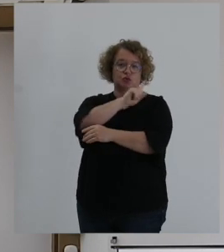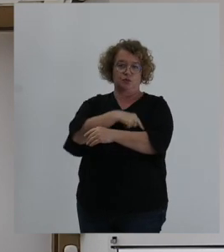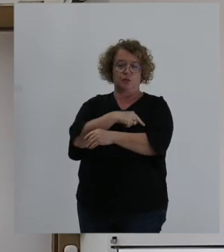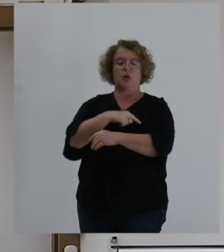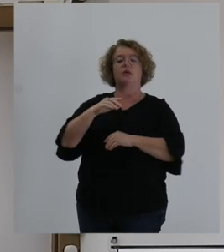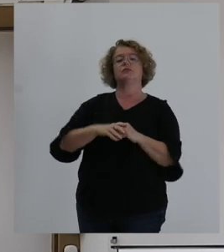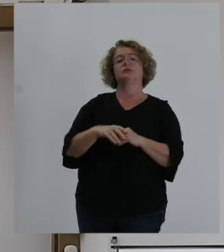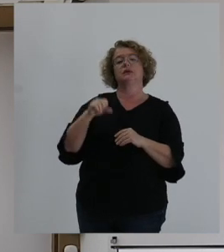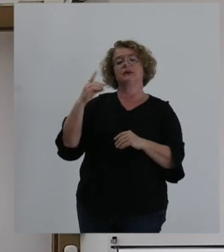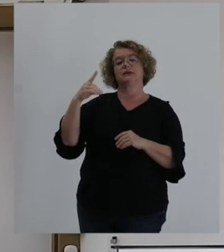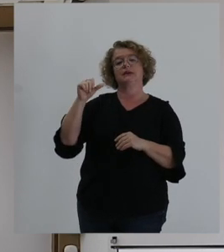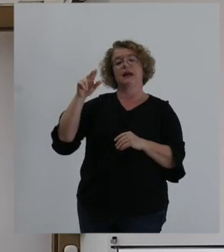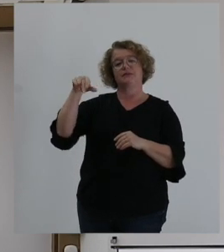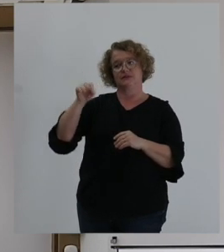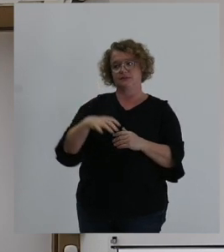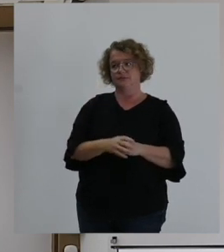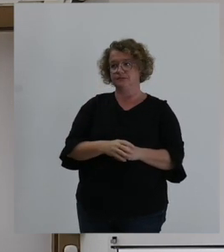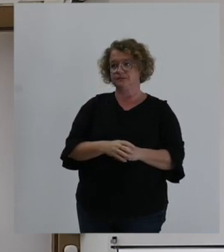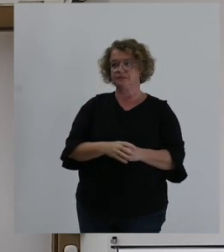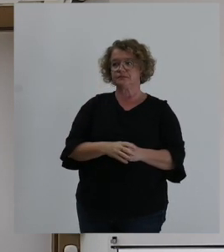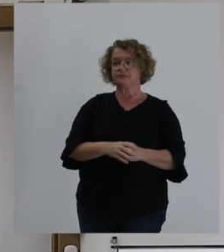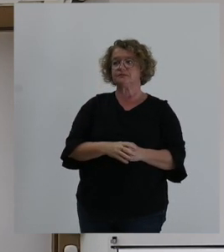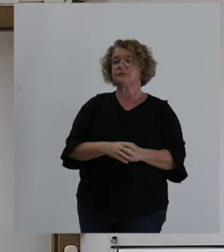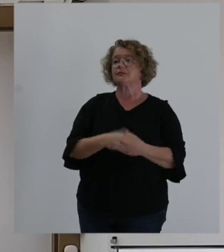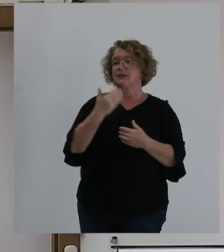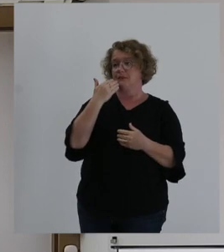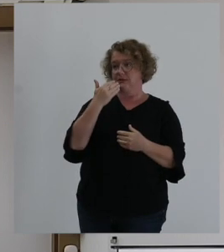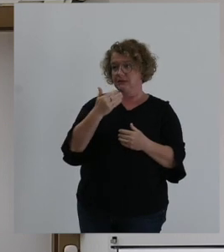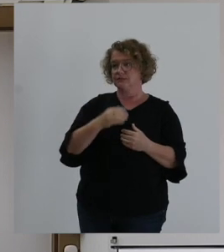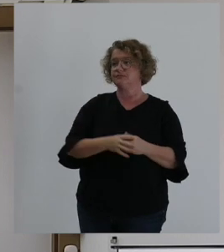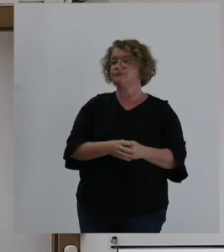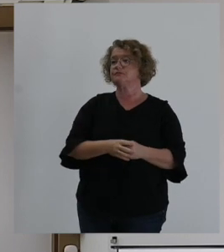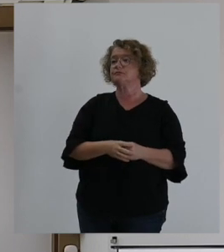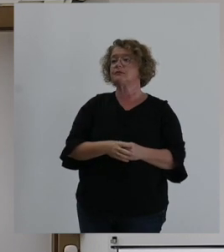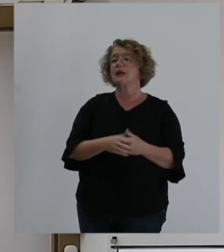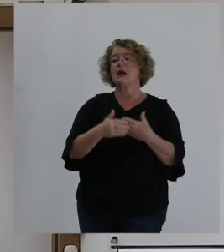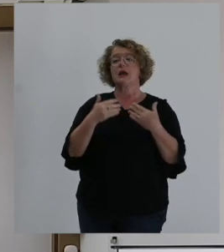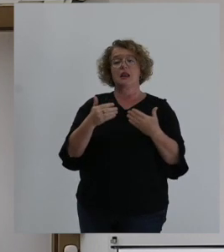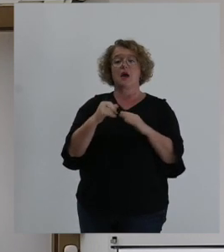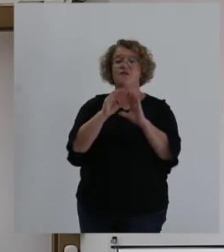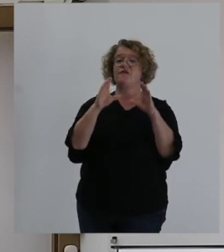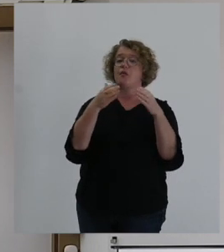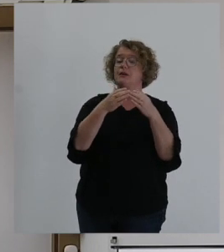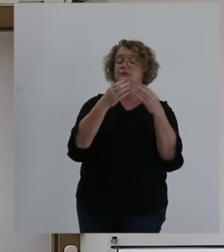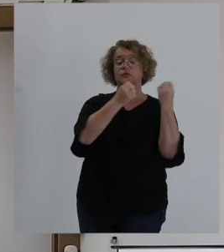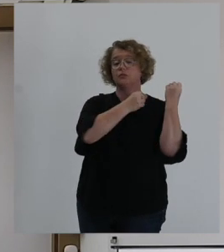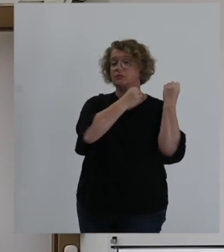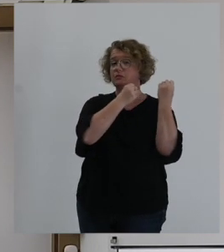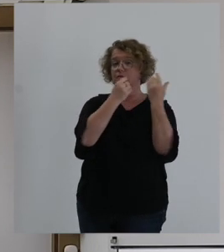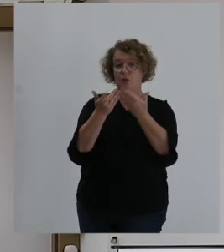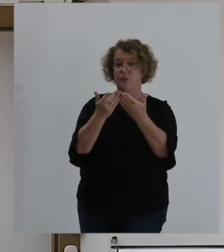Voilà. Merci à vous. Peut-être, on a bien compris que l'offre de formation va